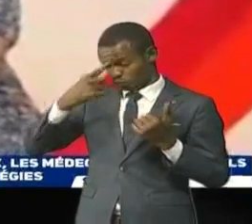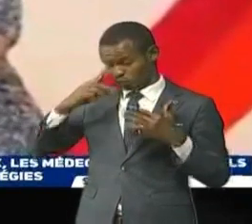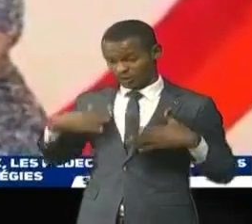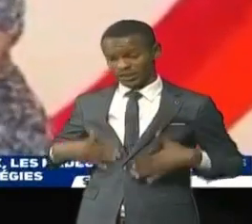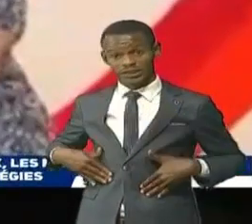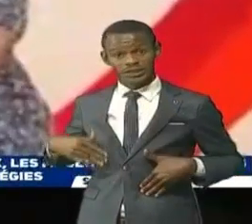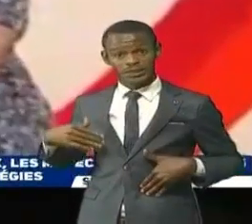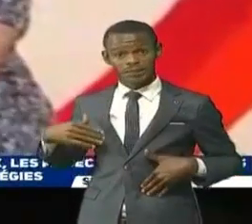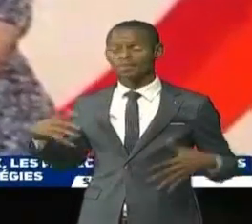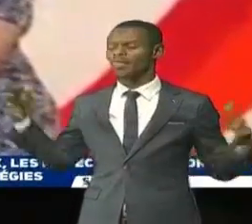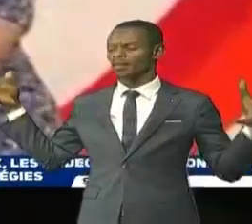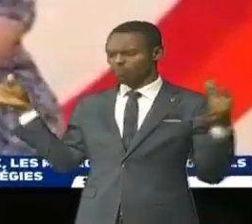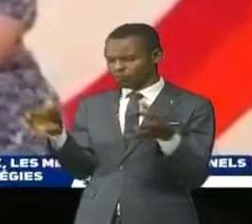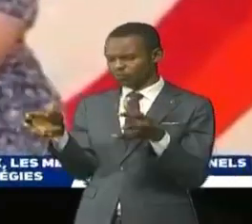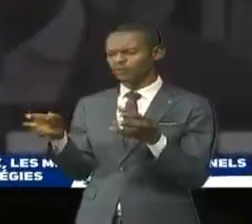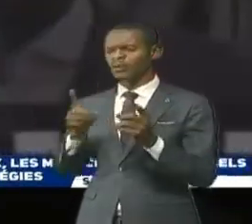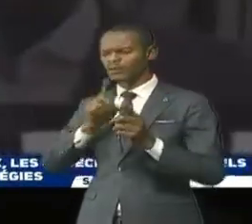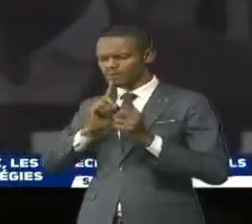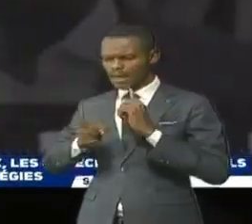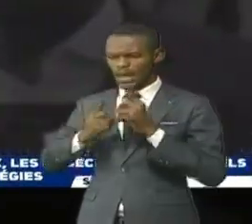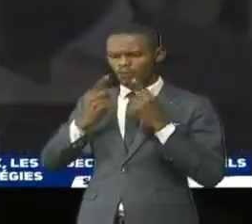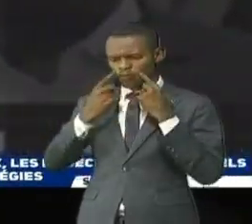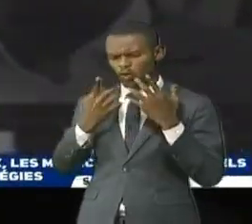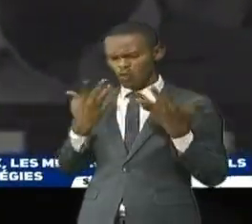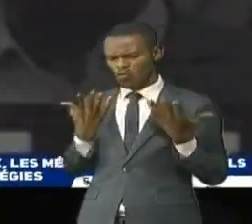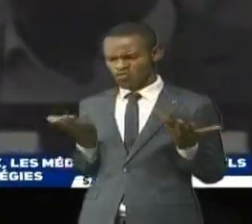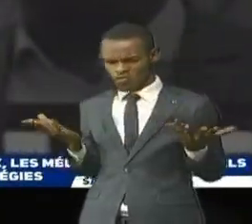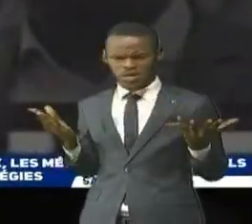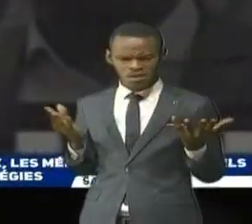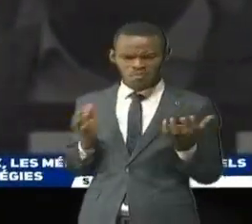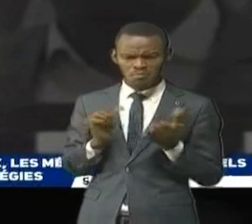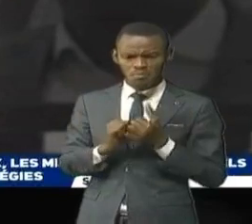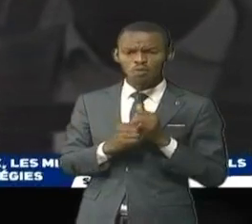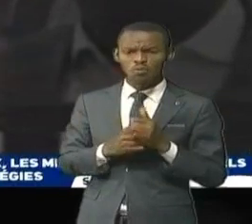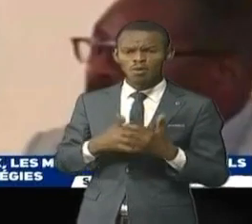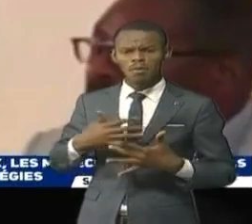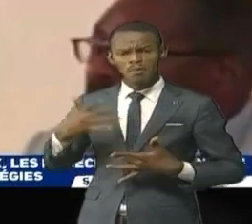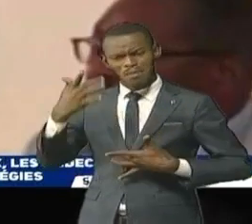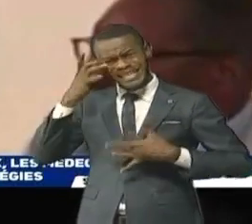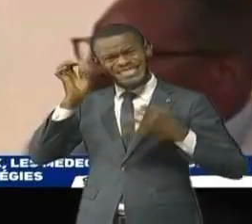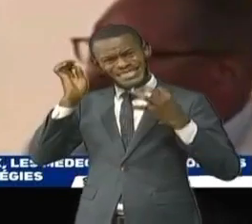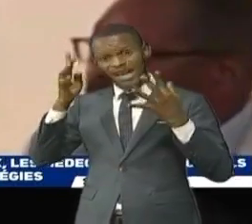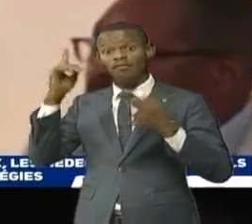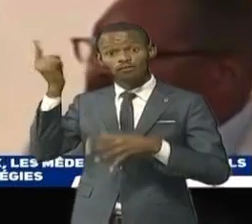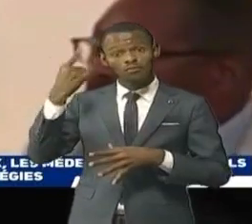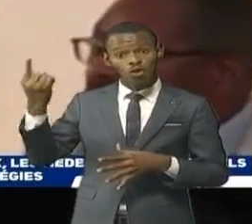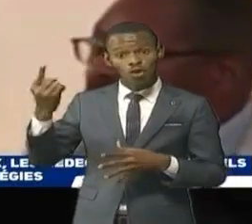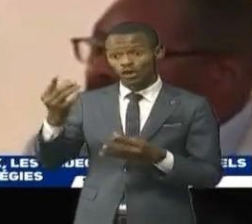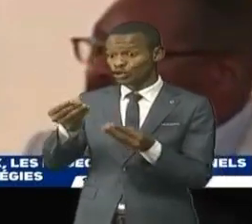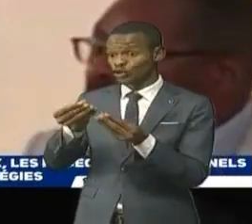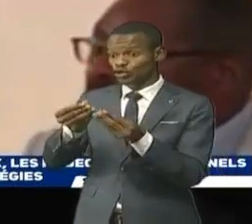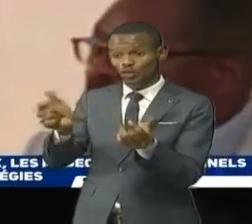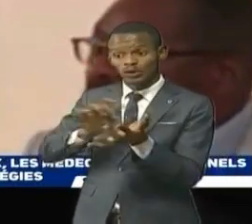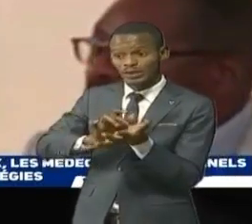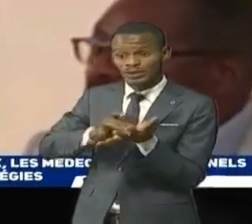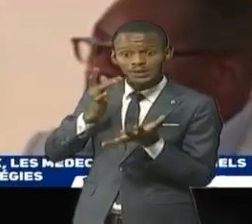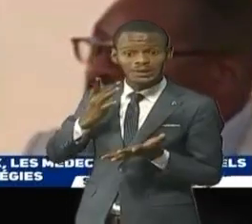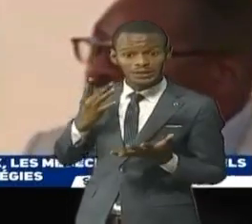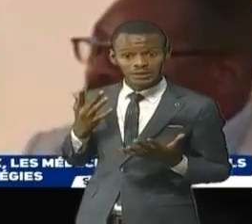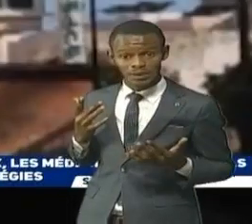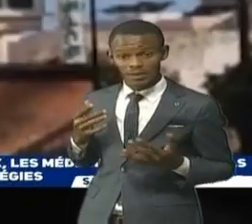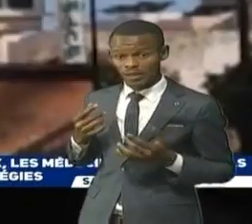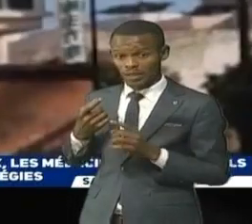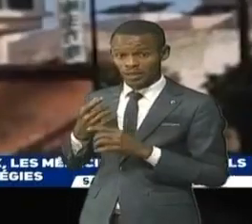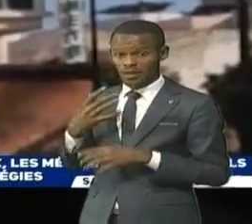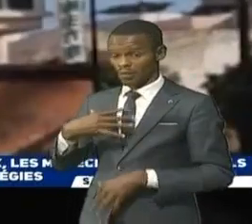médecine conventionnelle ne parvenait plus à résoudre tous les problèmes qui se posent en santé. La preuve que lorsque nous avons